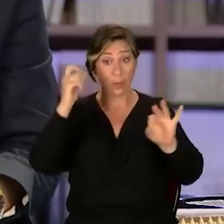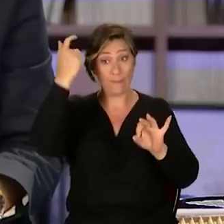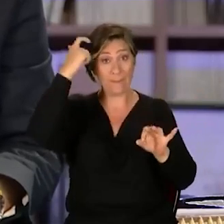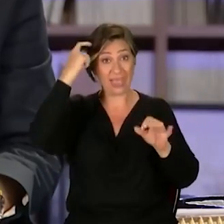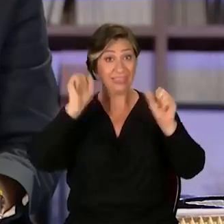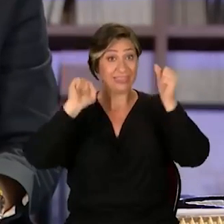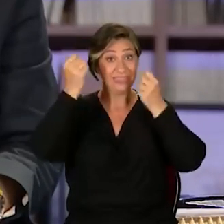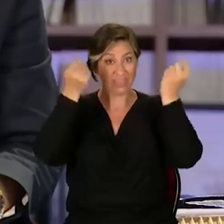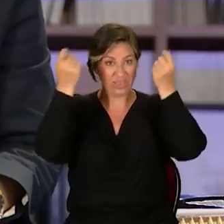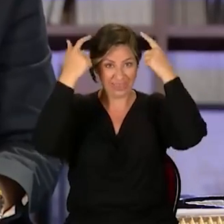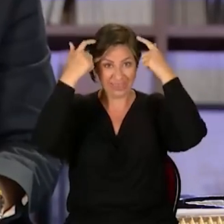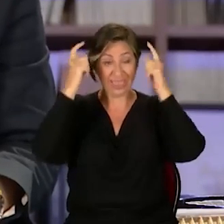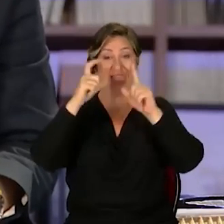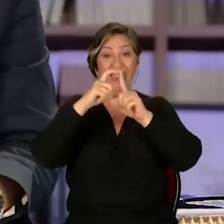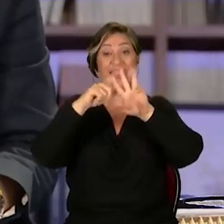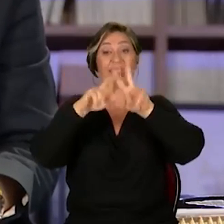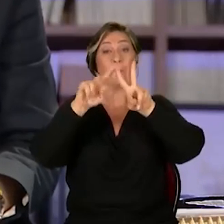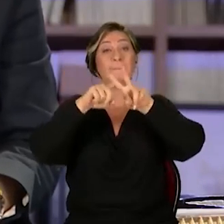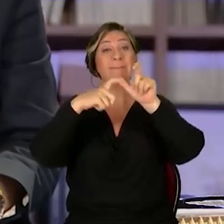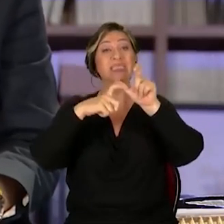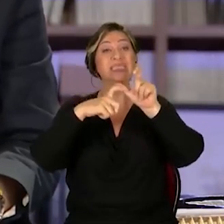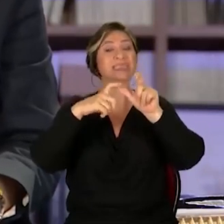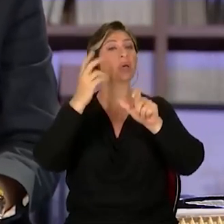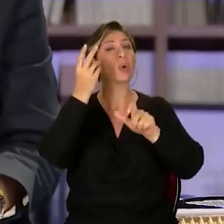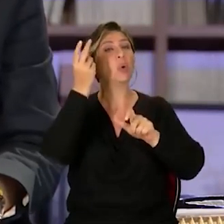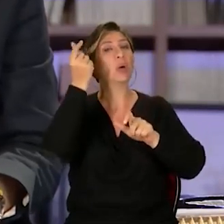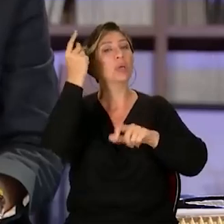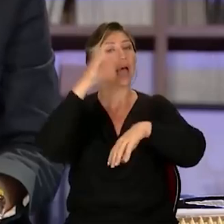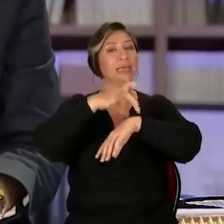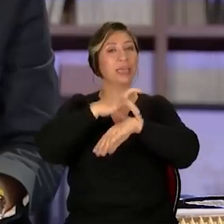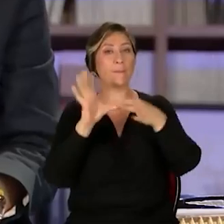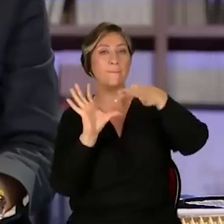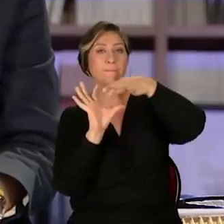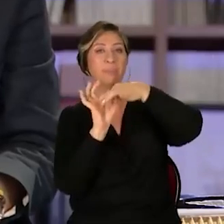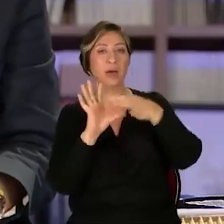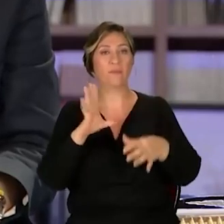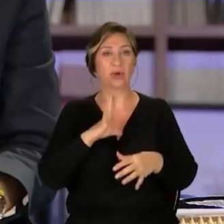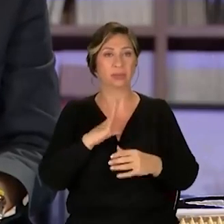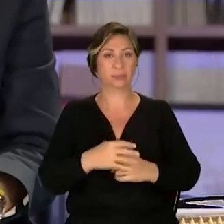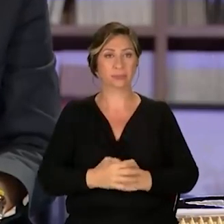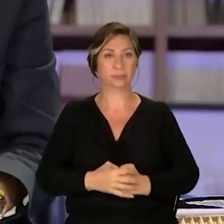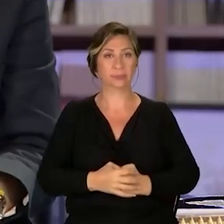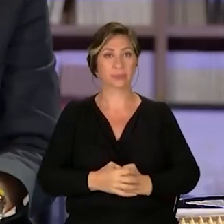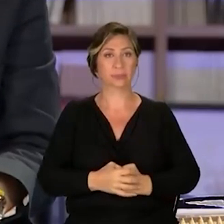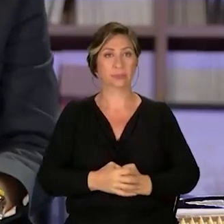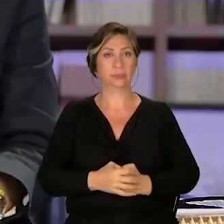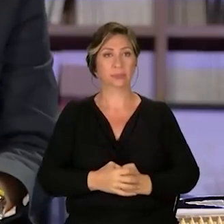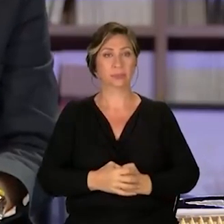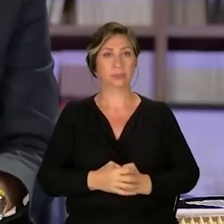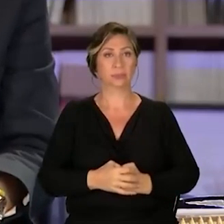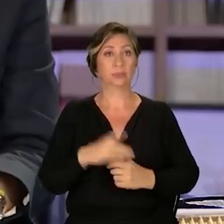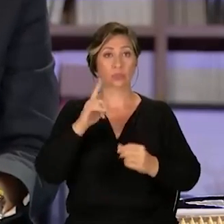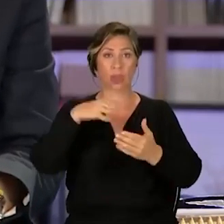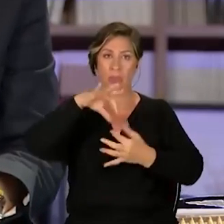hatta demansa yol açan sorunlarla bağlantılı olduğu düşünülüyor. Bundan